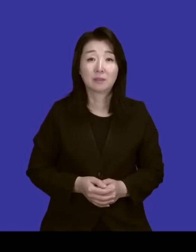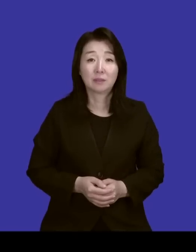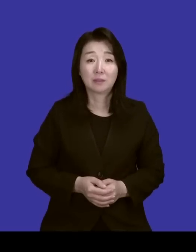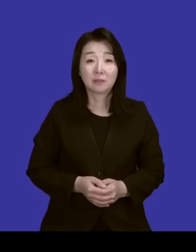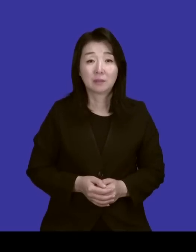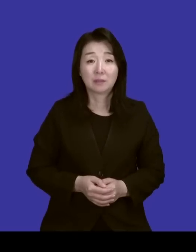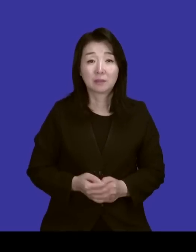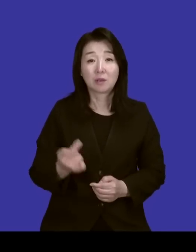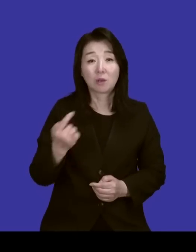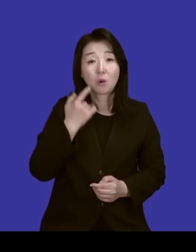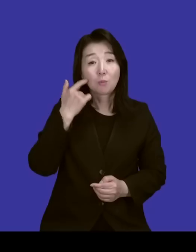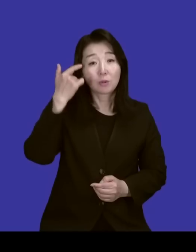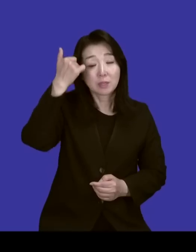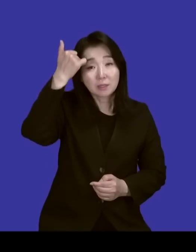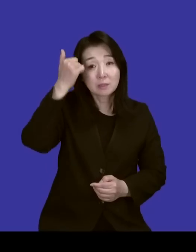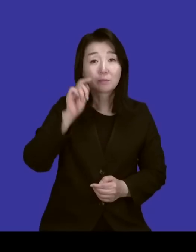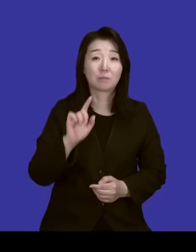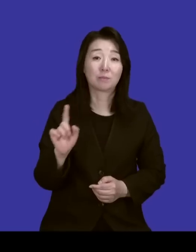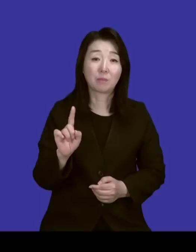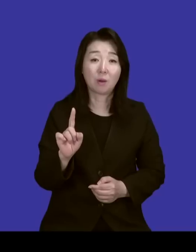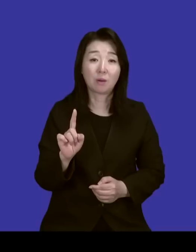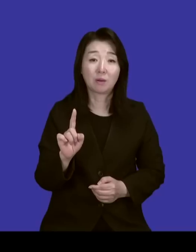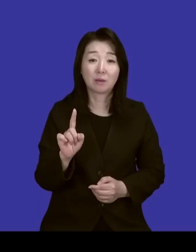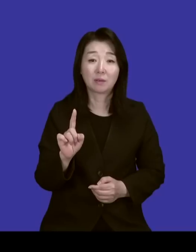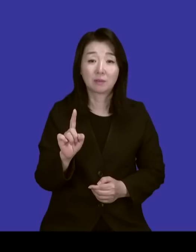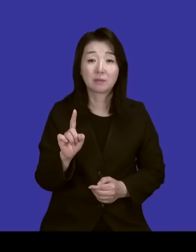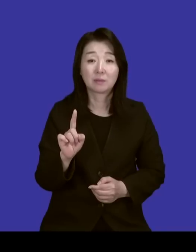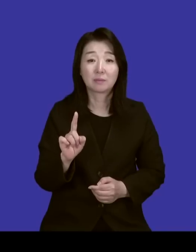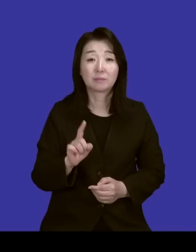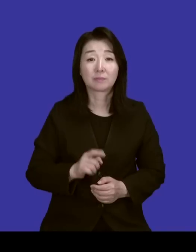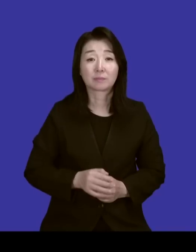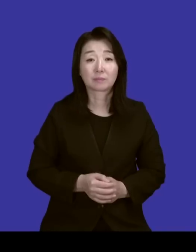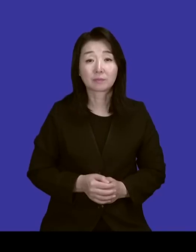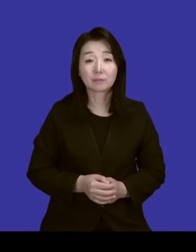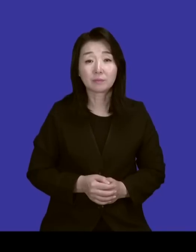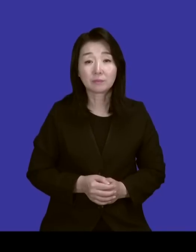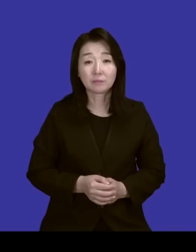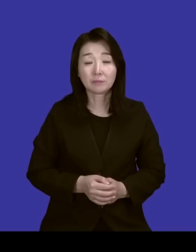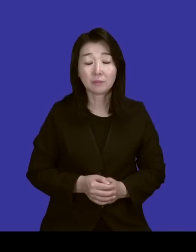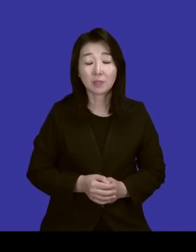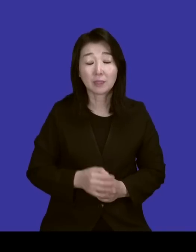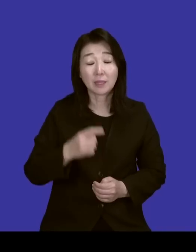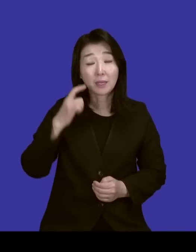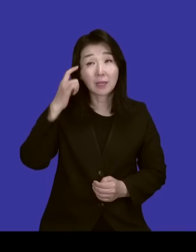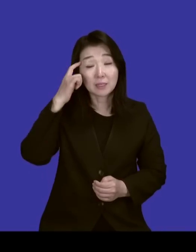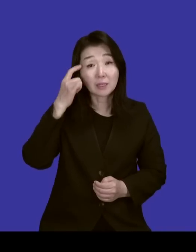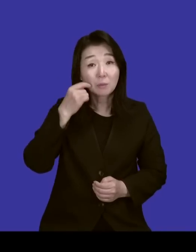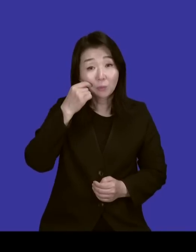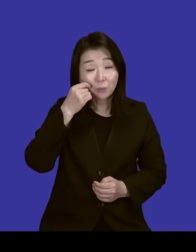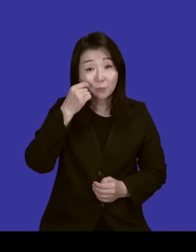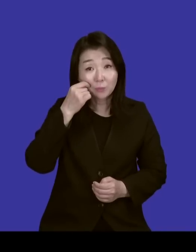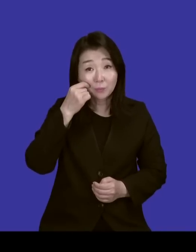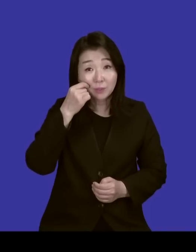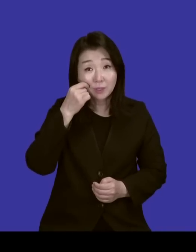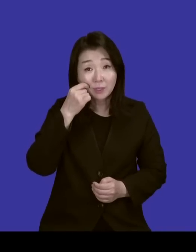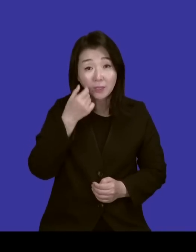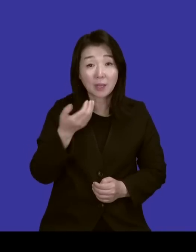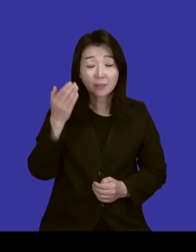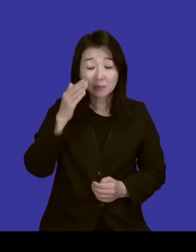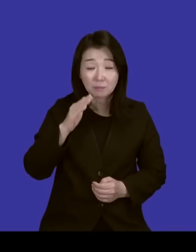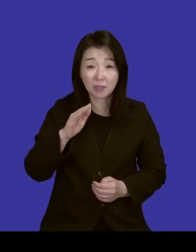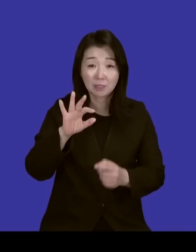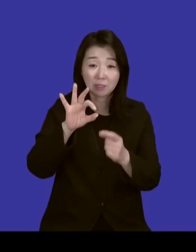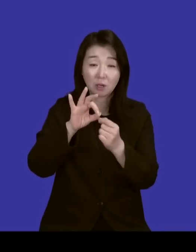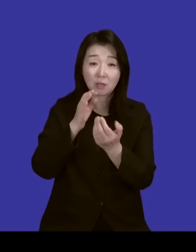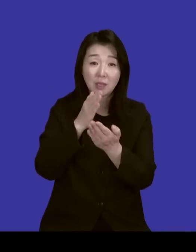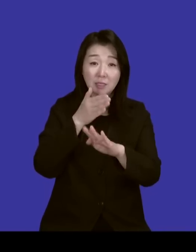오신 목사님들 이런 분들 가운데 또 뭐 기자도 오셨던 것 같아요. 예. 예. 제가 의도하지 않았는데 예. 그 10가지 감사가